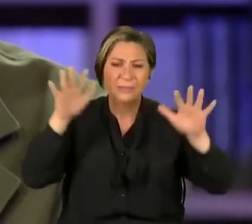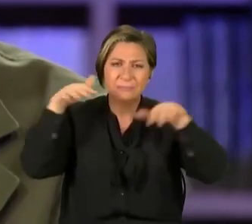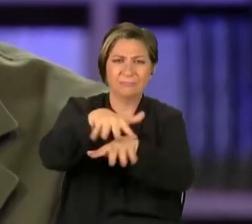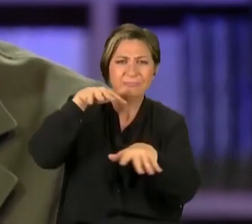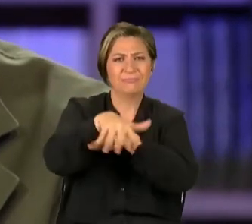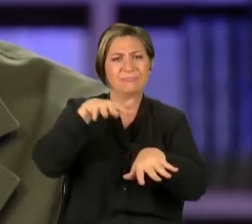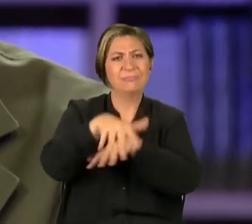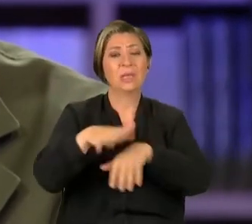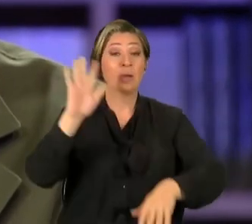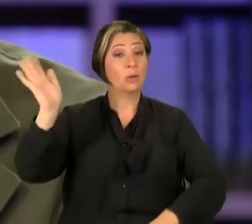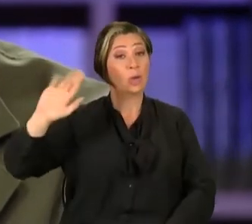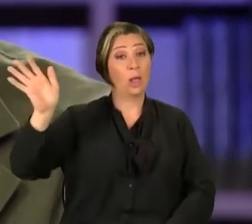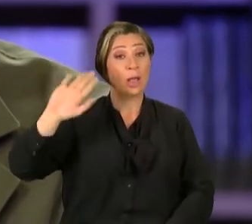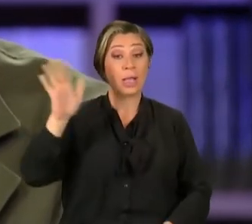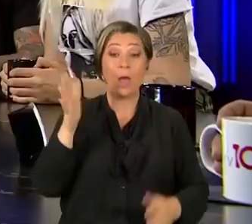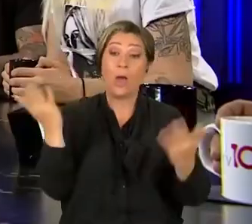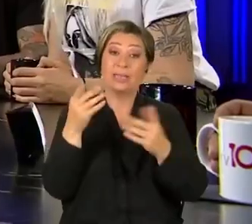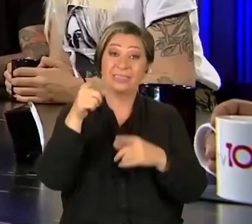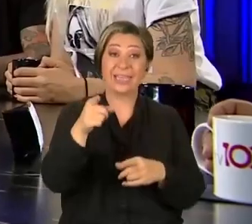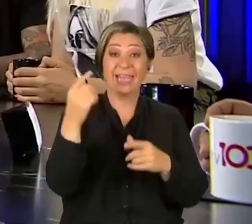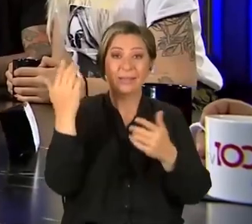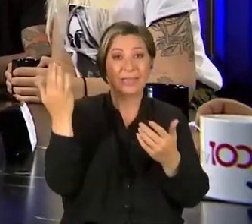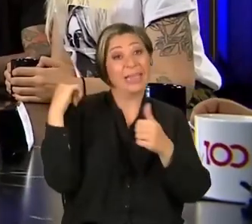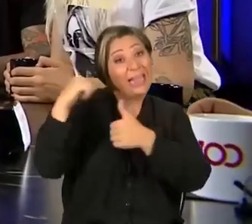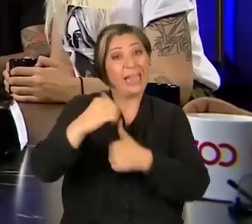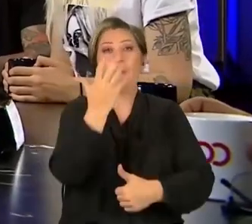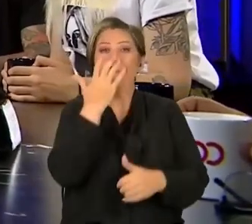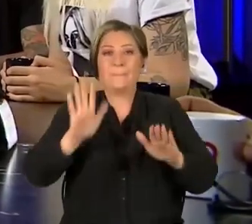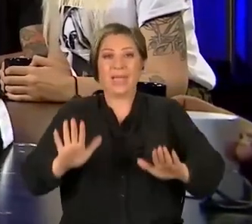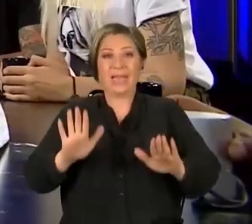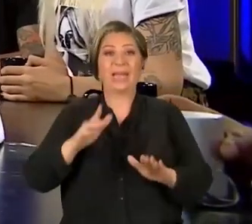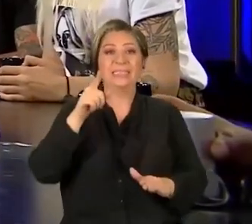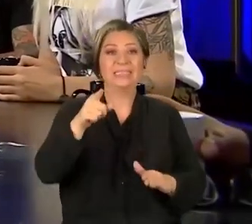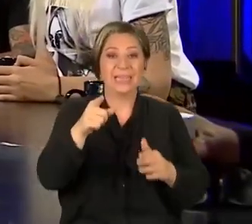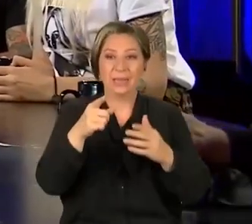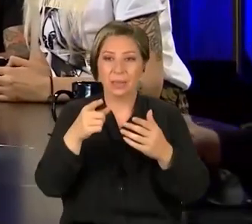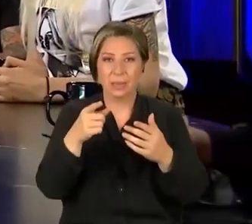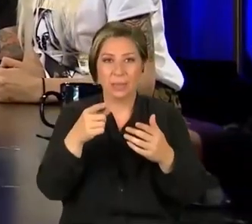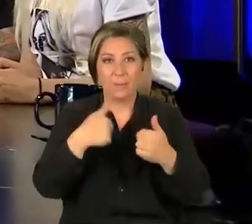saldırır eli. Güle güle öle seni gene bekler. Seni unfollow edip